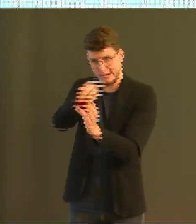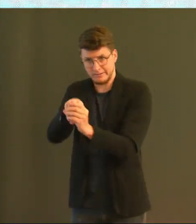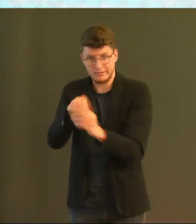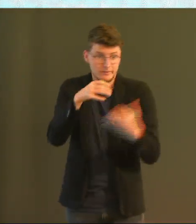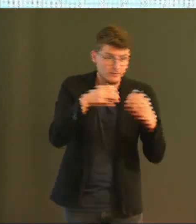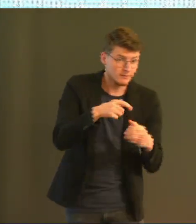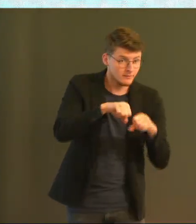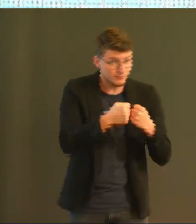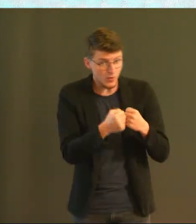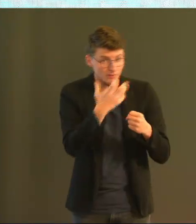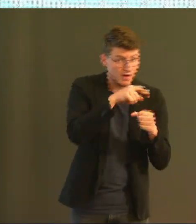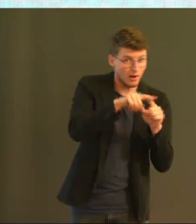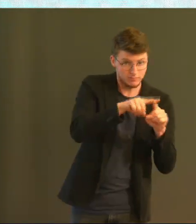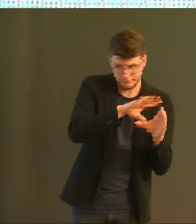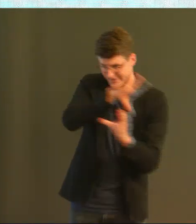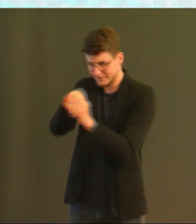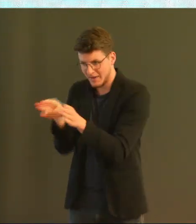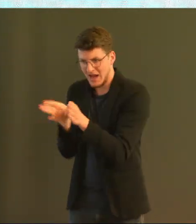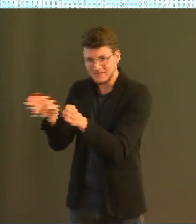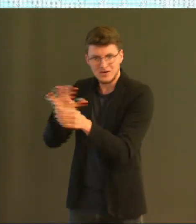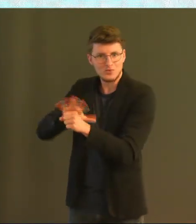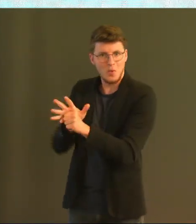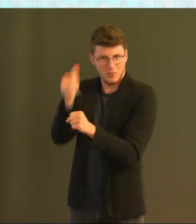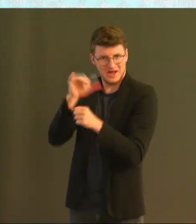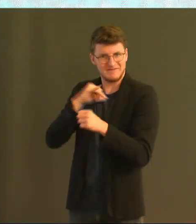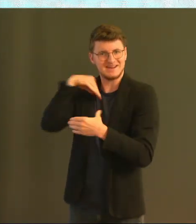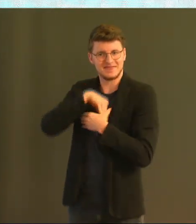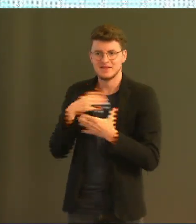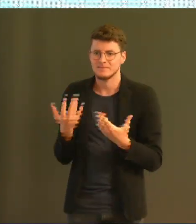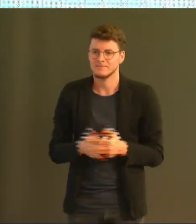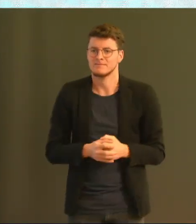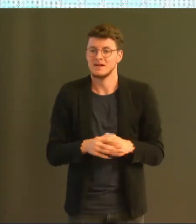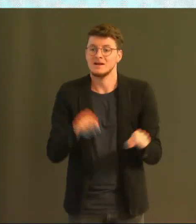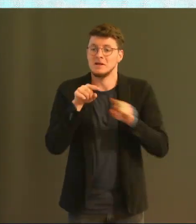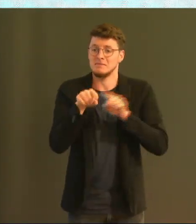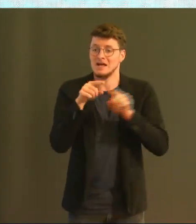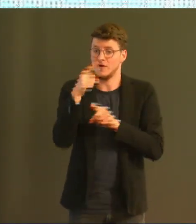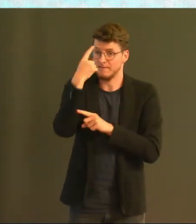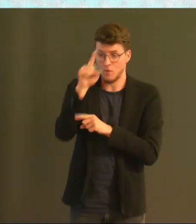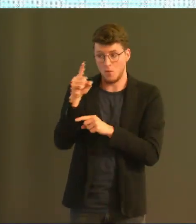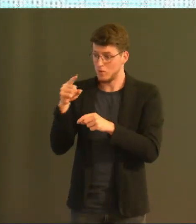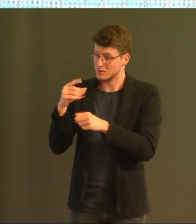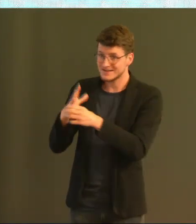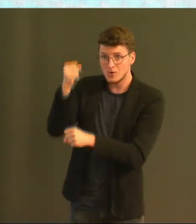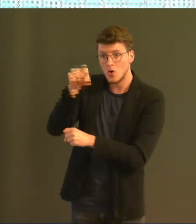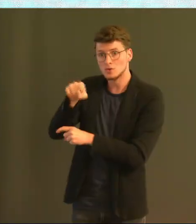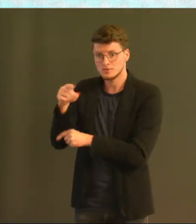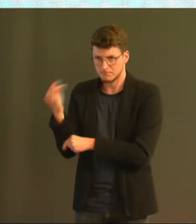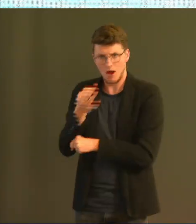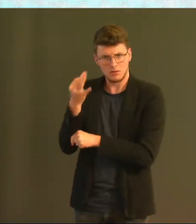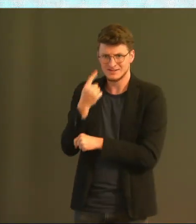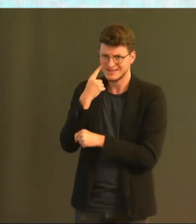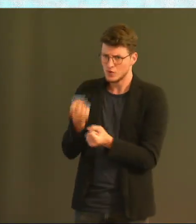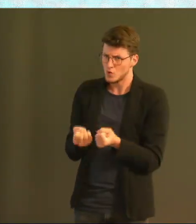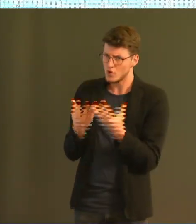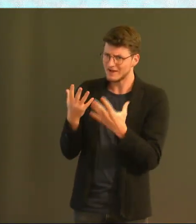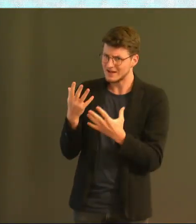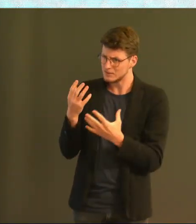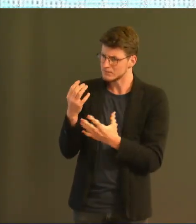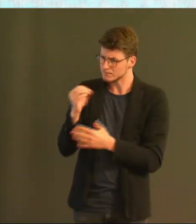articles aux italophones en titre au titre ouvre de cette ing-wen covit nikitine fleuve 2030